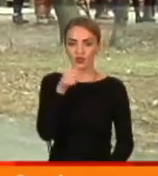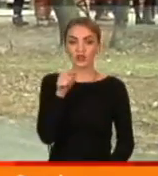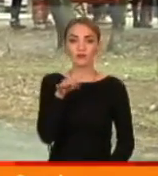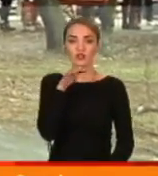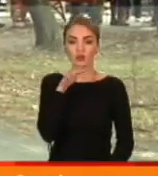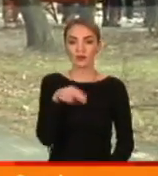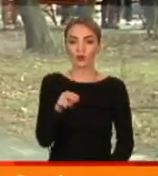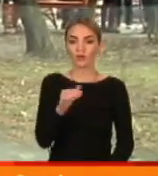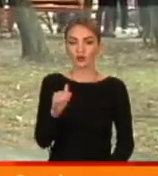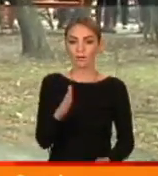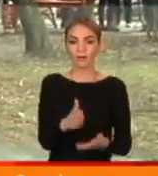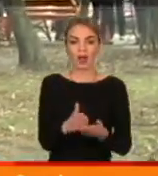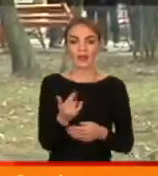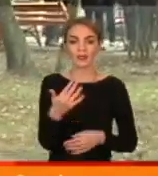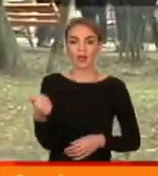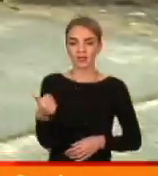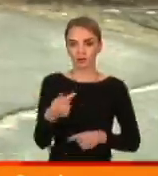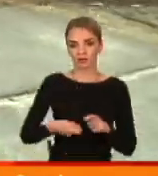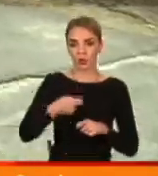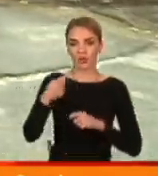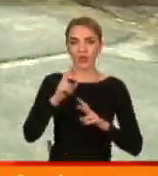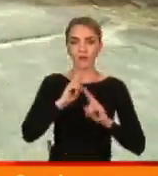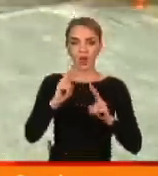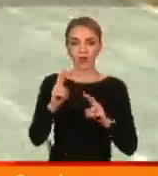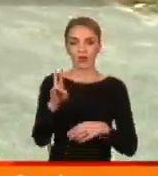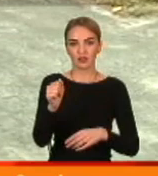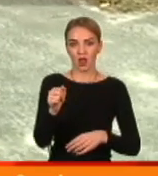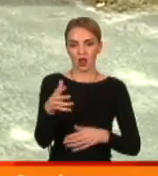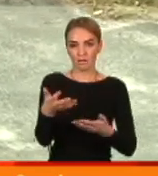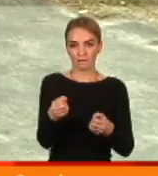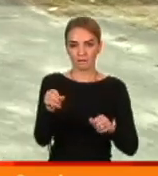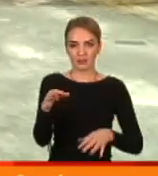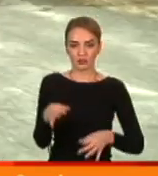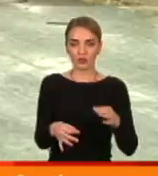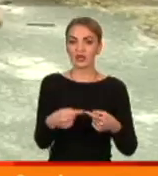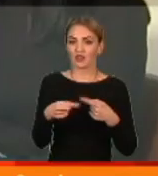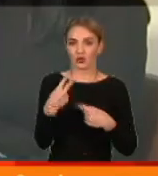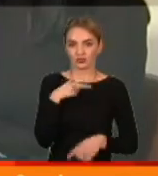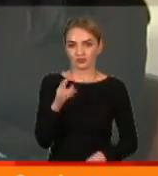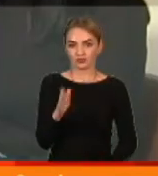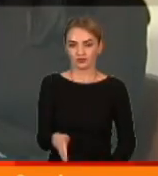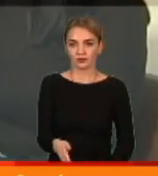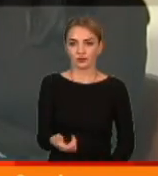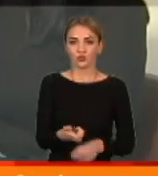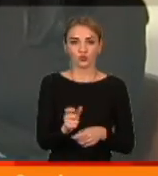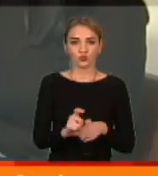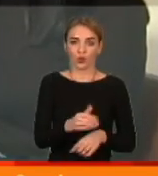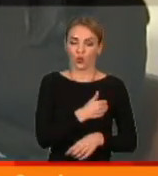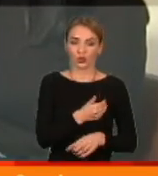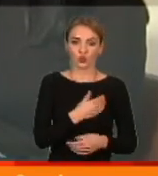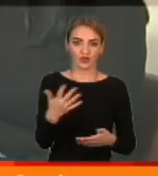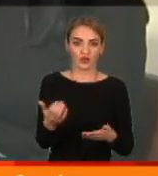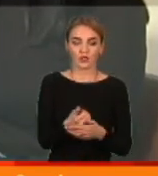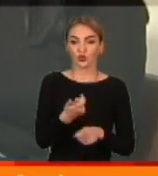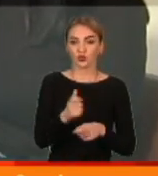часом Дмитро Франчук має кілька тижнів, аби подати апеляцію на присуд, інакше його ув'язнять. Я дуже хочу виграти і дуже